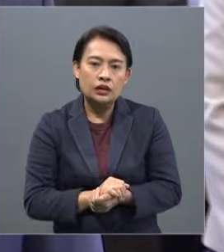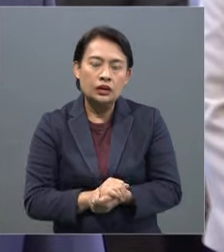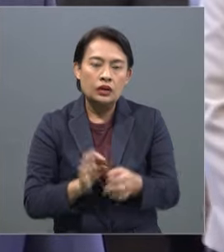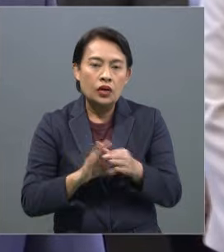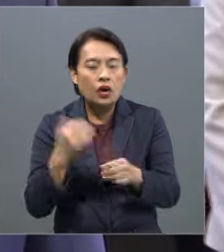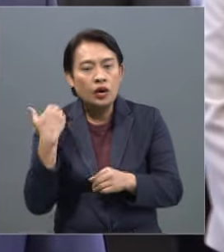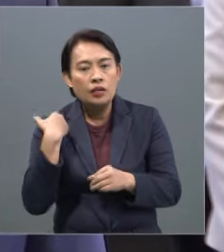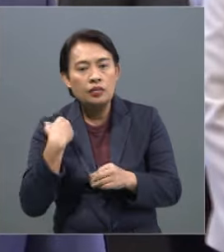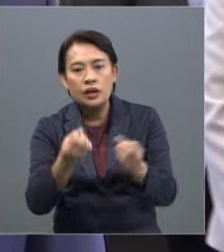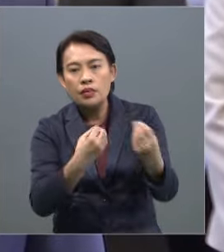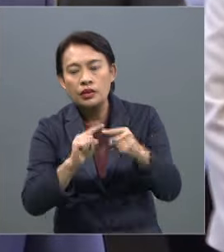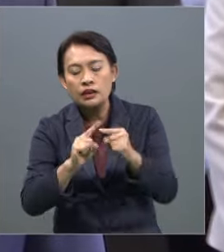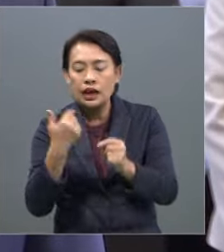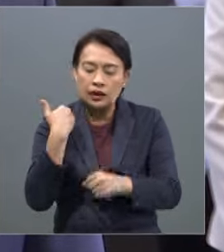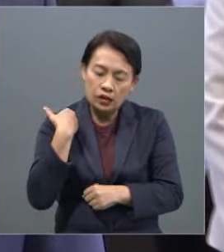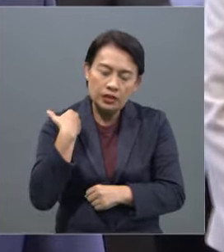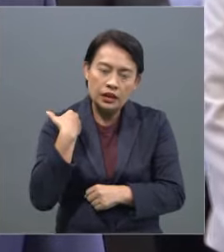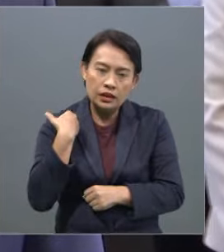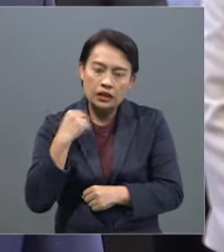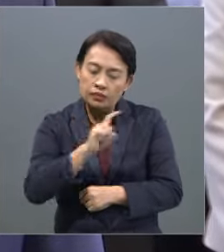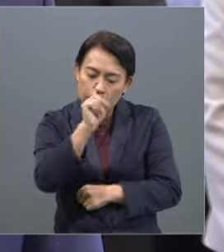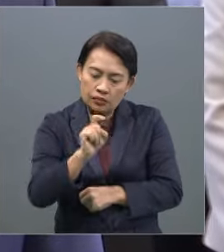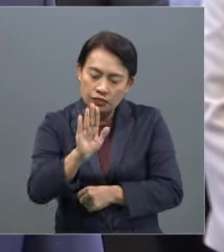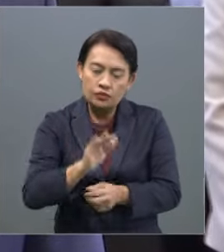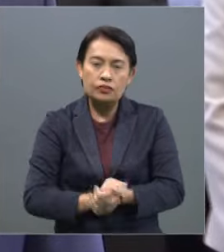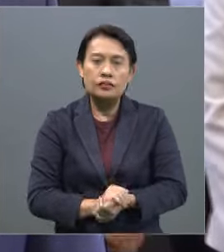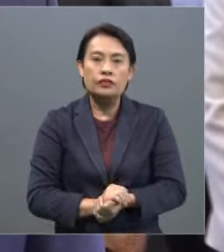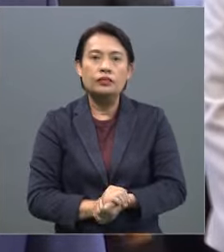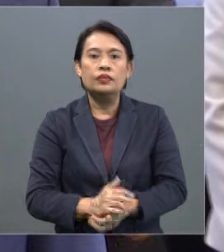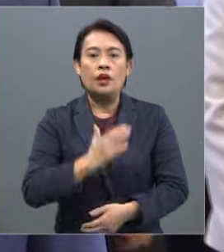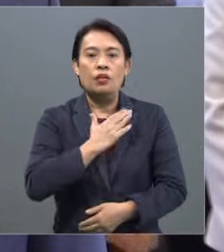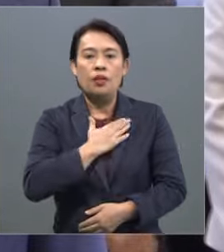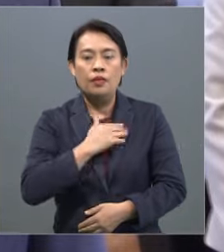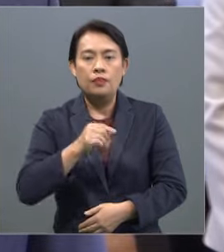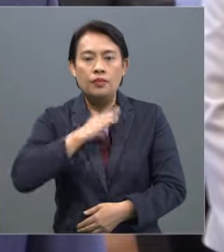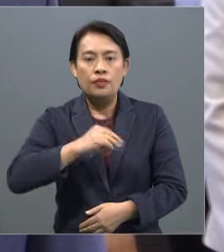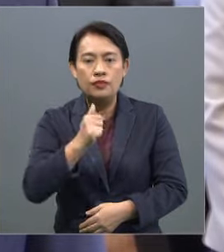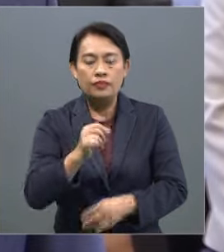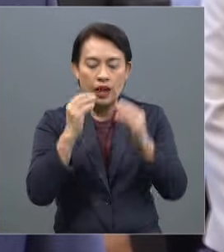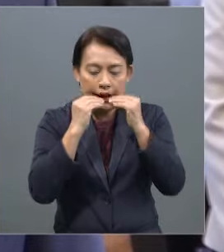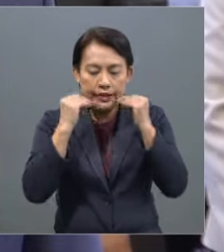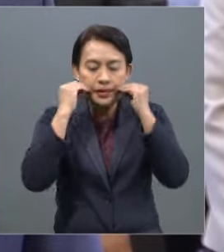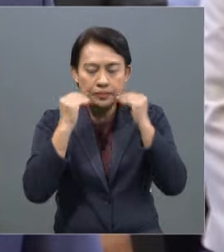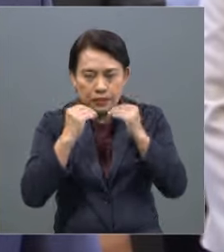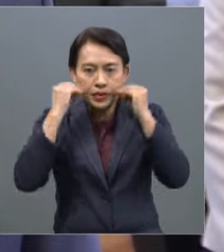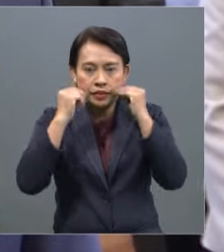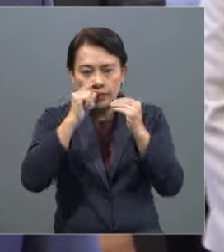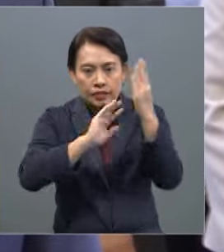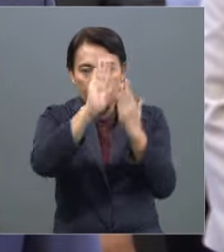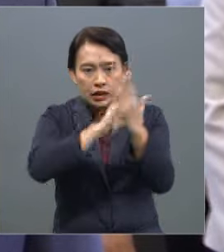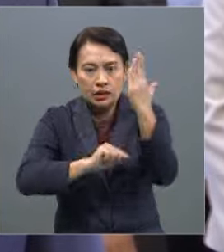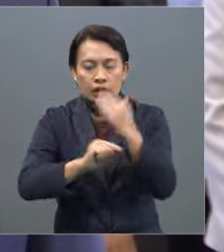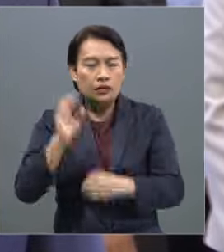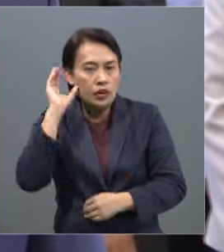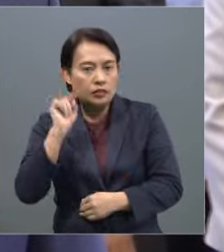มีคนเอ๊ะขึ้นมาบ้างนะครับแต่ว่าในความผ็นของผมผมคิดว่าเป็นเรื่องที่ดีที่มีแต่รอยยิ้มนะครับในประเทศไทยผมเชื่อว่าเป็นอะไรที่